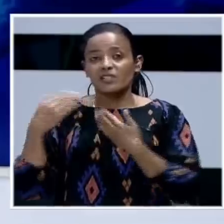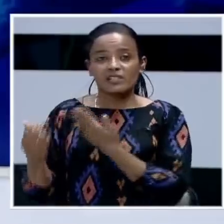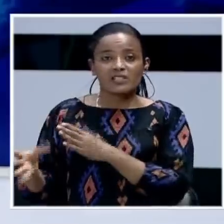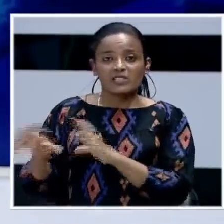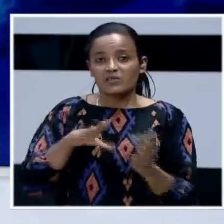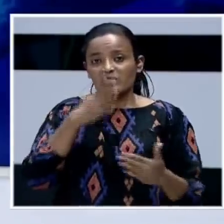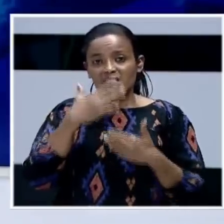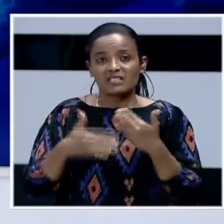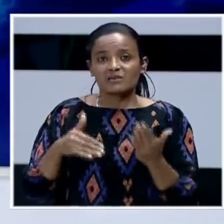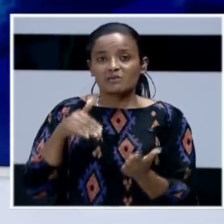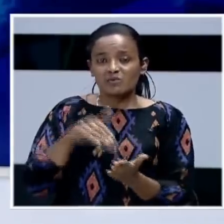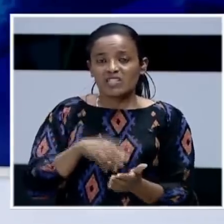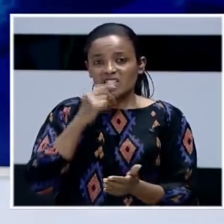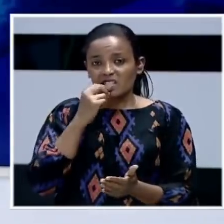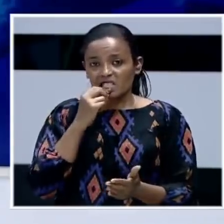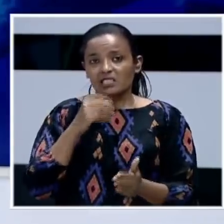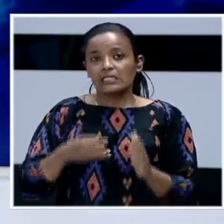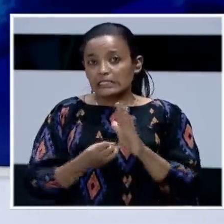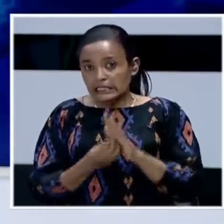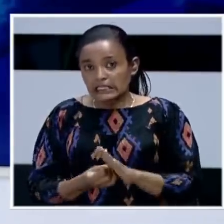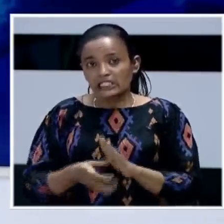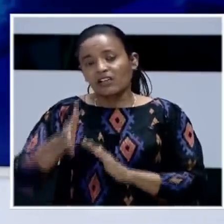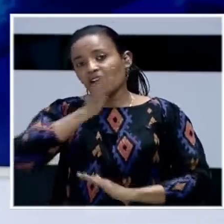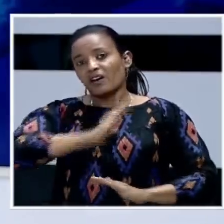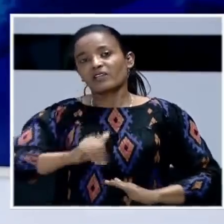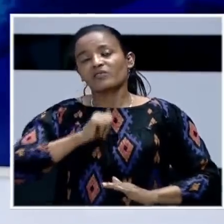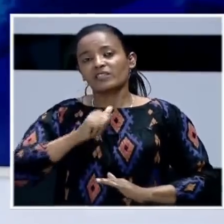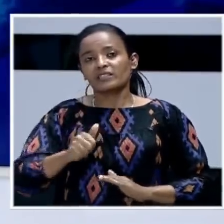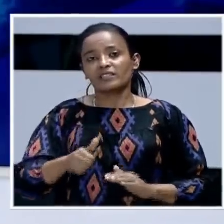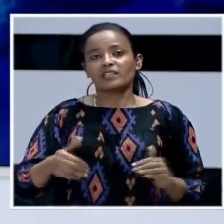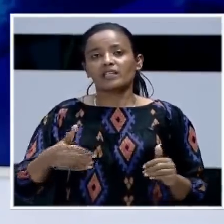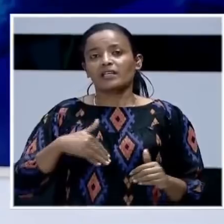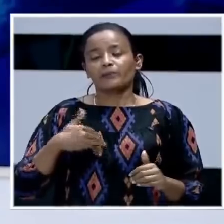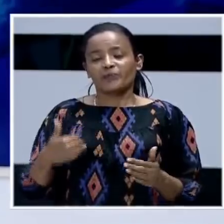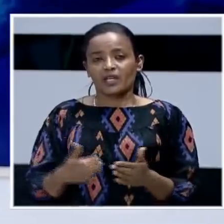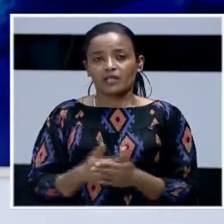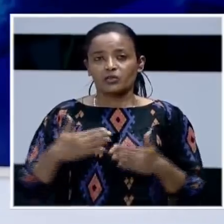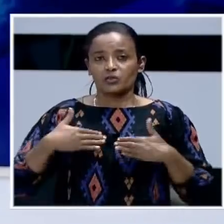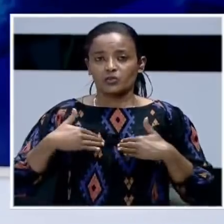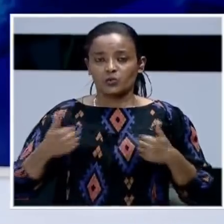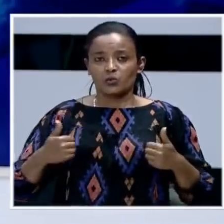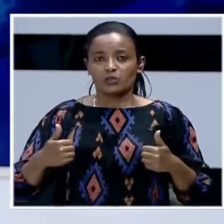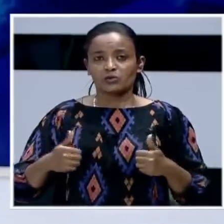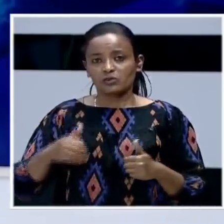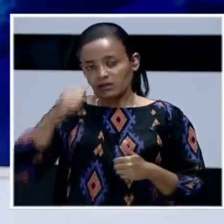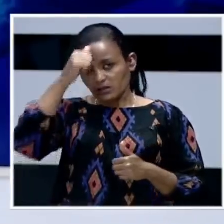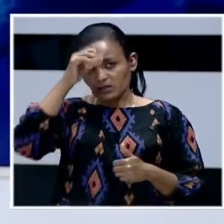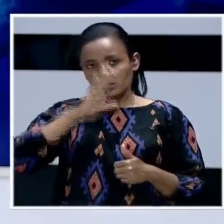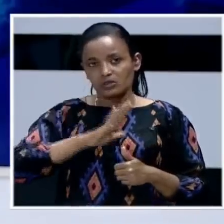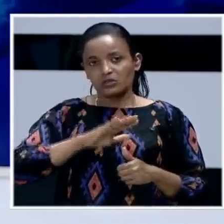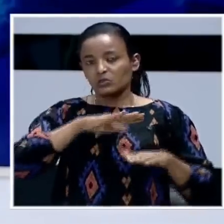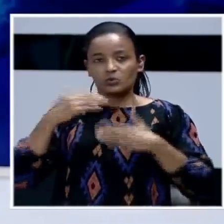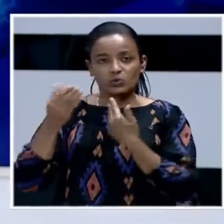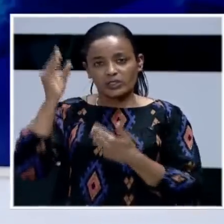بداقماي درقاوين كرقز فتصم عين فكدني لوم حدش ولدو تقراي دما مسواتي فلا ماي سوء تقادا لاي هافتومن كلوم